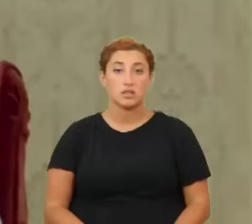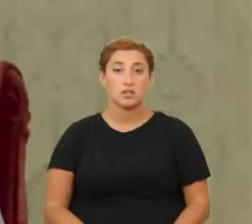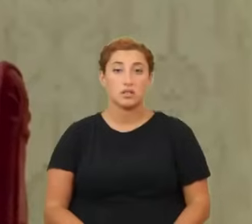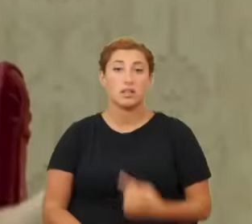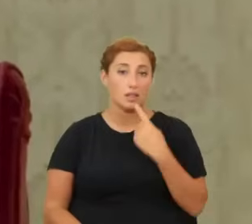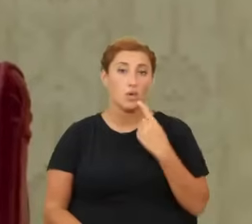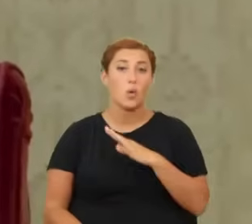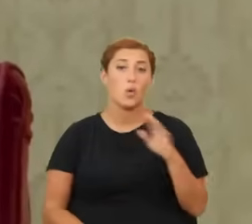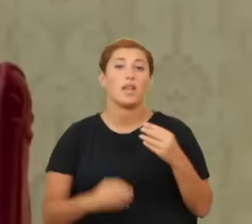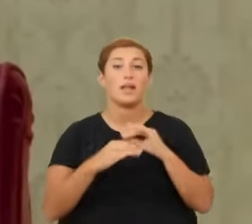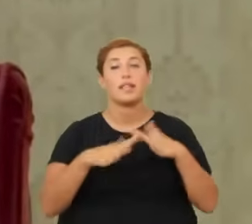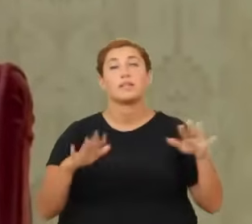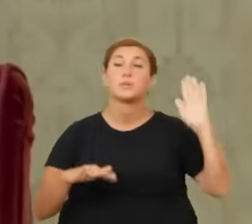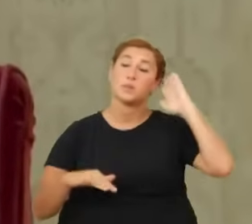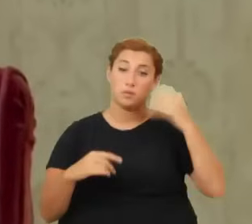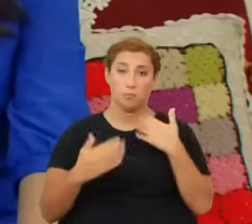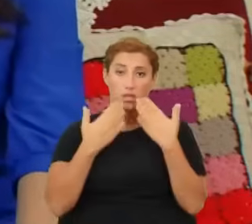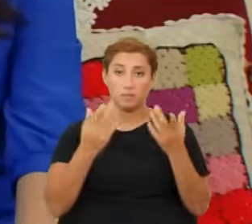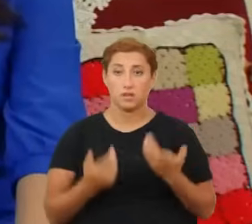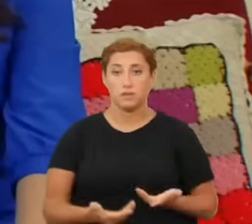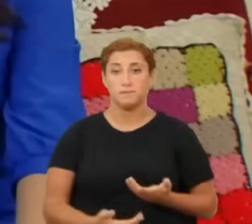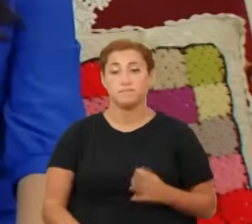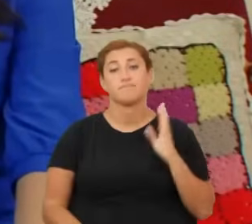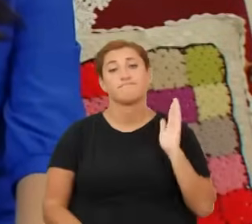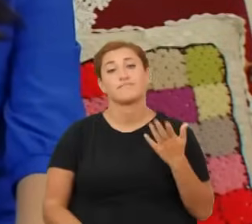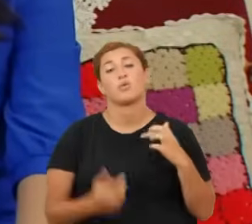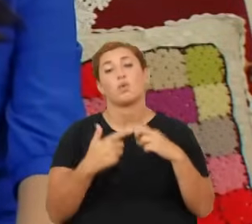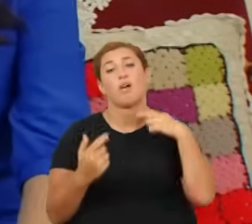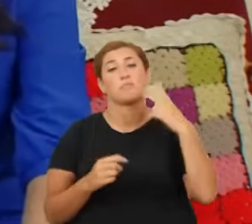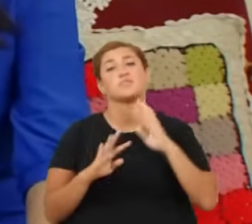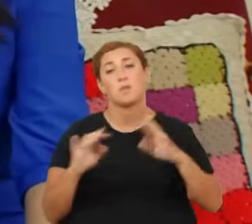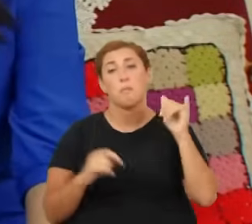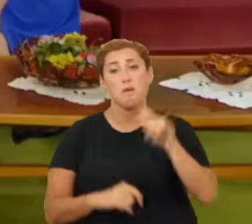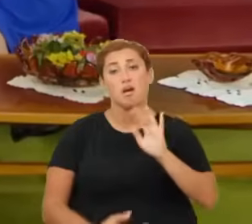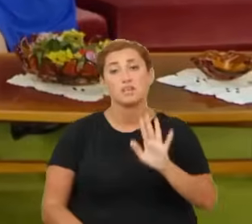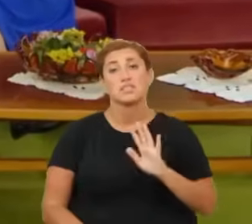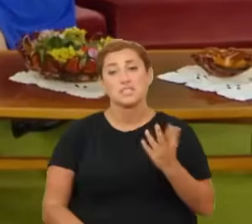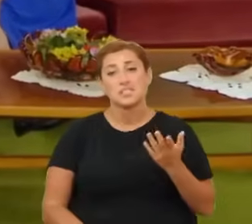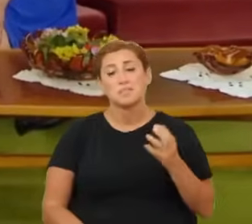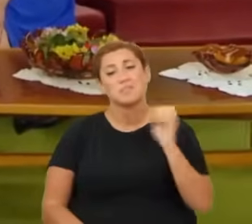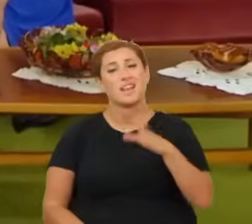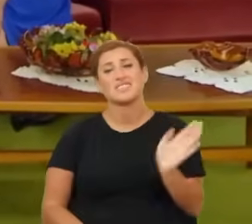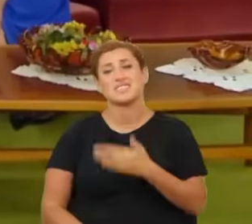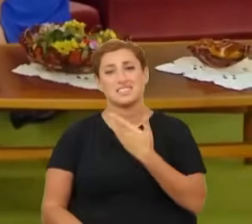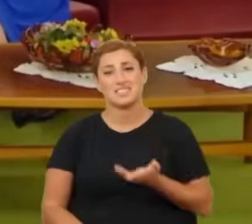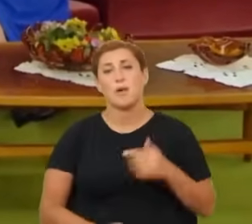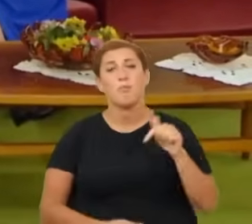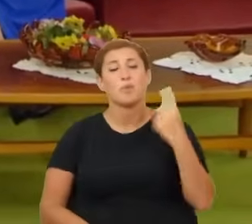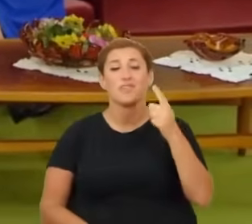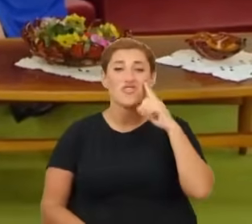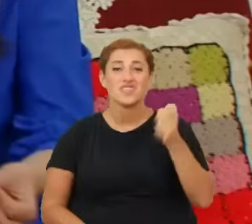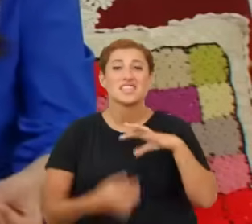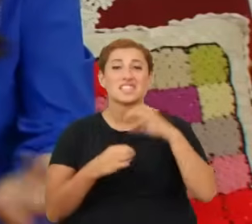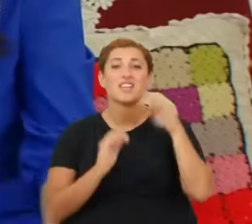Diyorlar. Kumsalda güneşleniyorlar mı diyeceğiz? Ay Rukiye ablacığım, tamam haklısın. Ya bırak gitsinler. Ya böyle bir